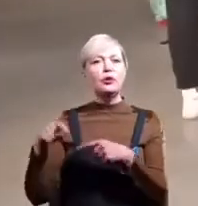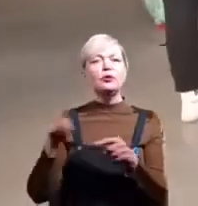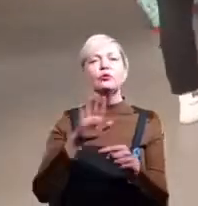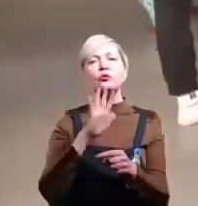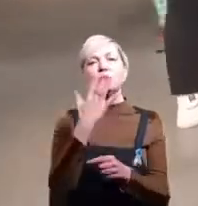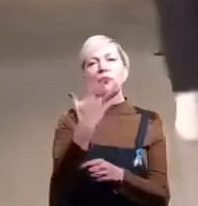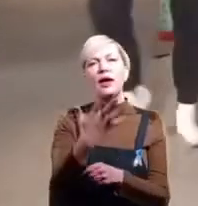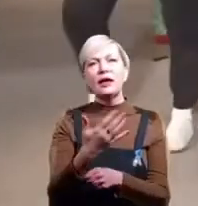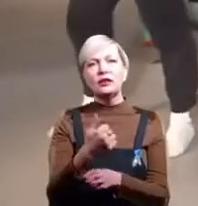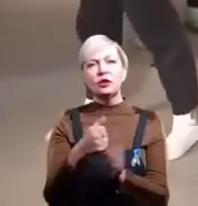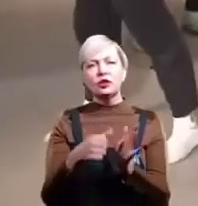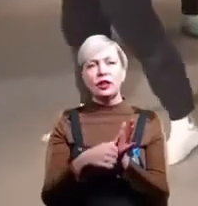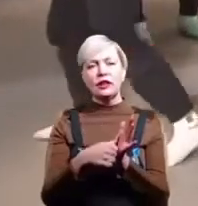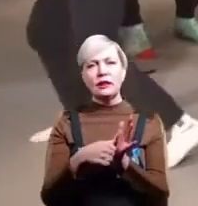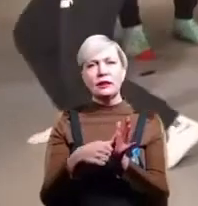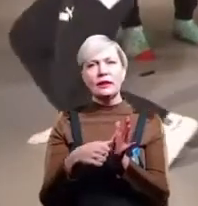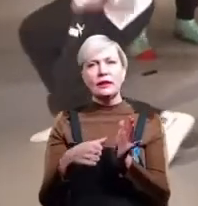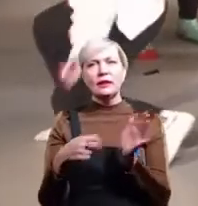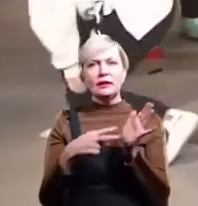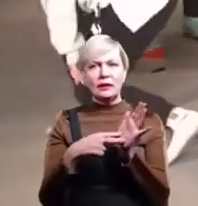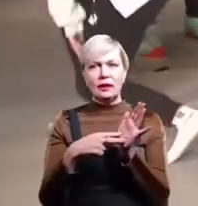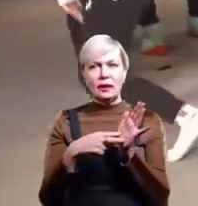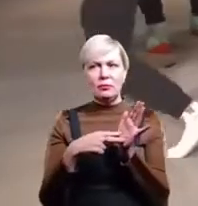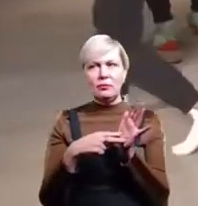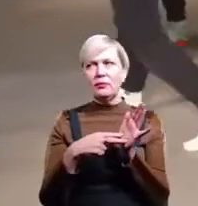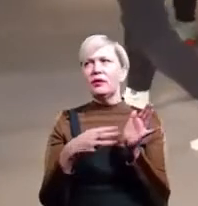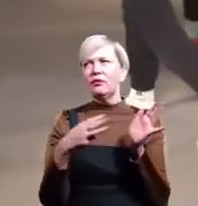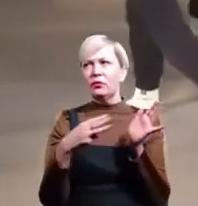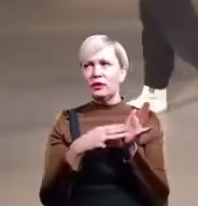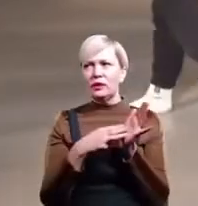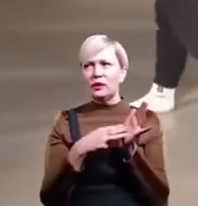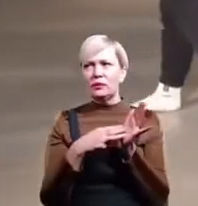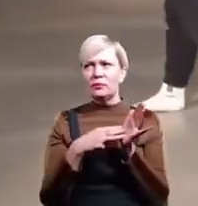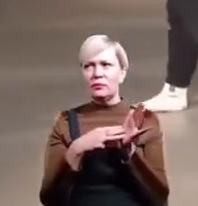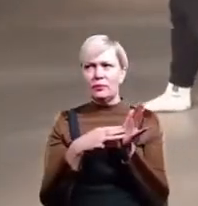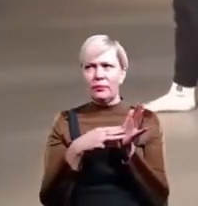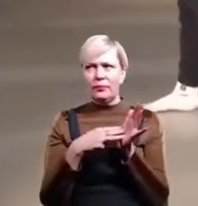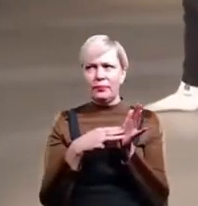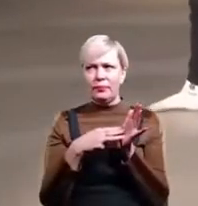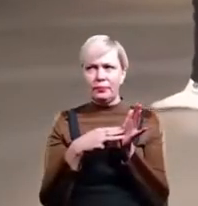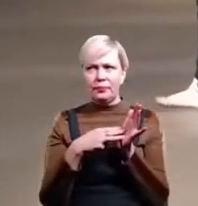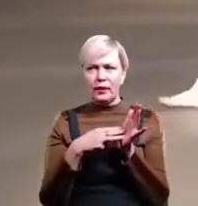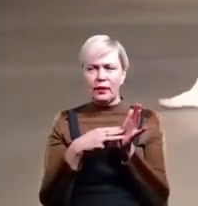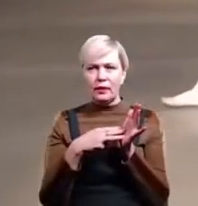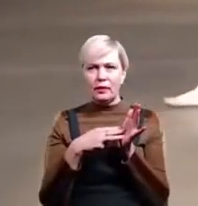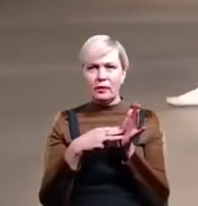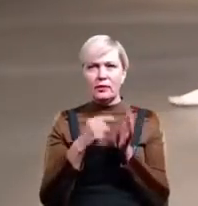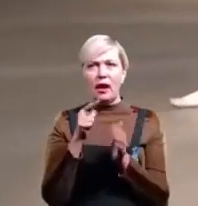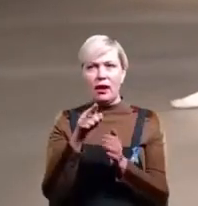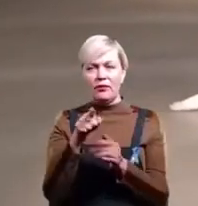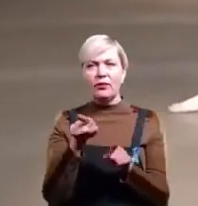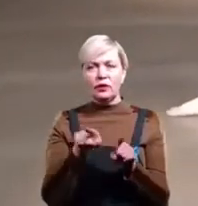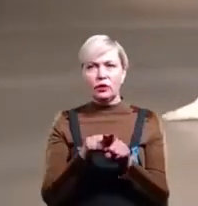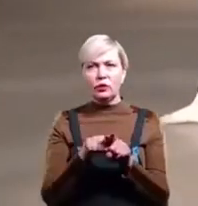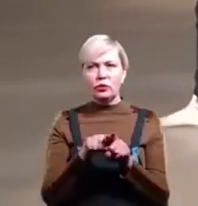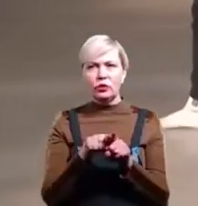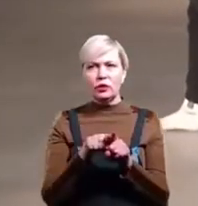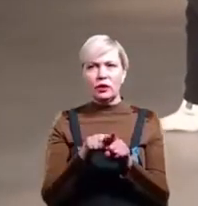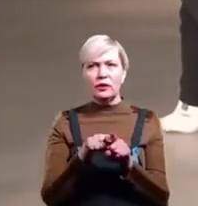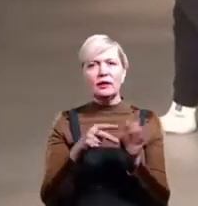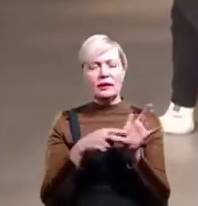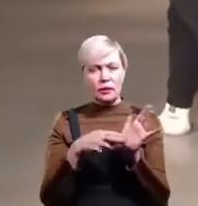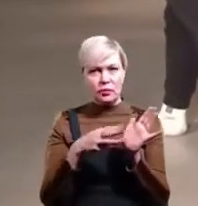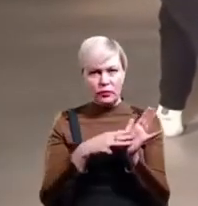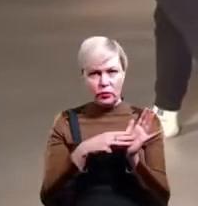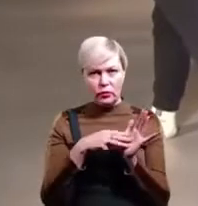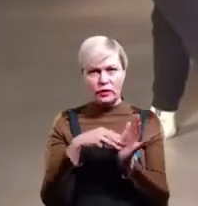пять, шесть, семь, восемь. А вы тоже, вы опускаете, семь, восемь,